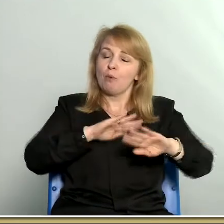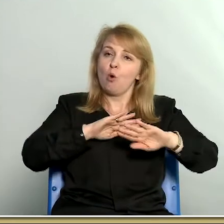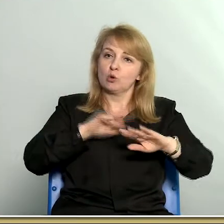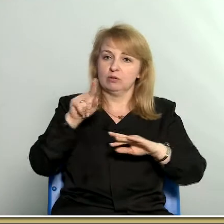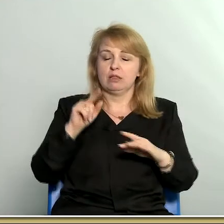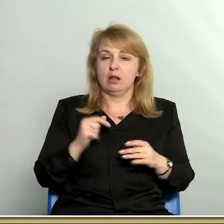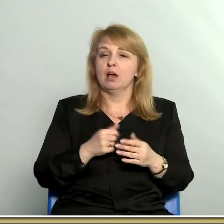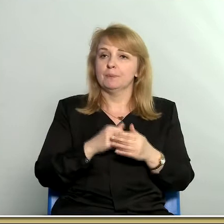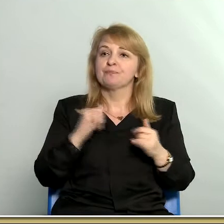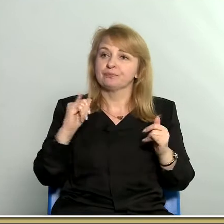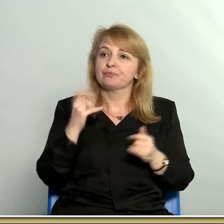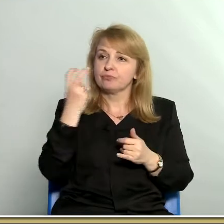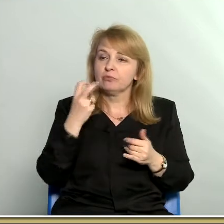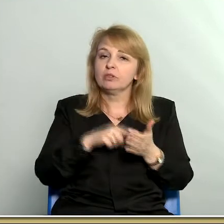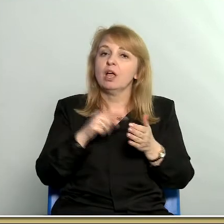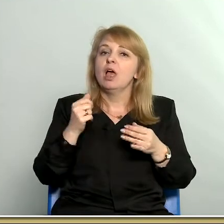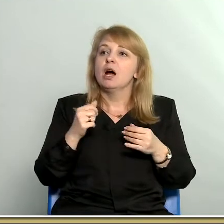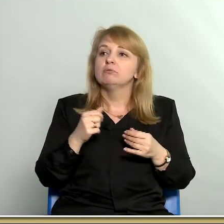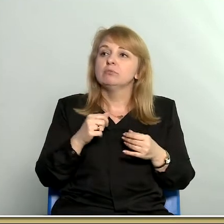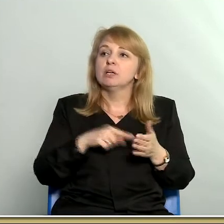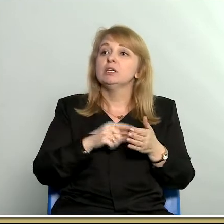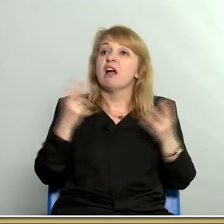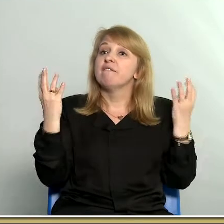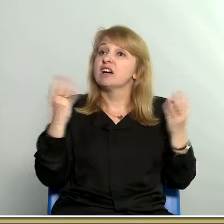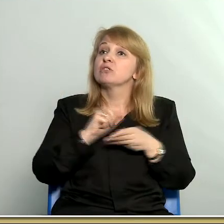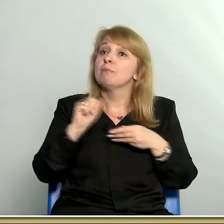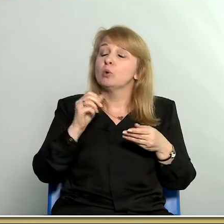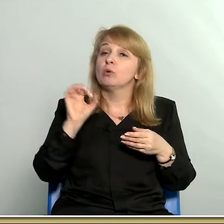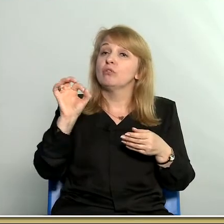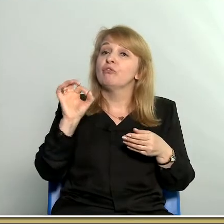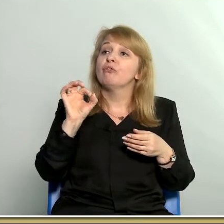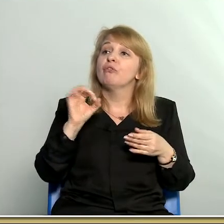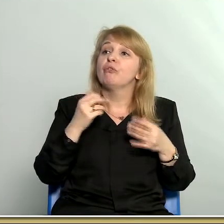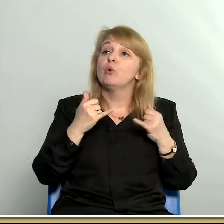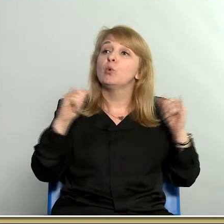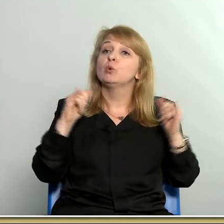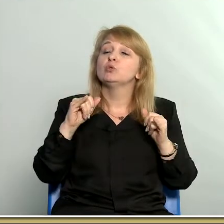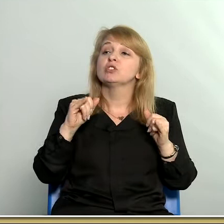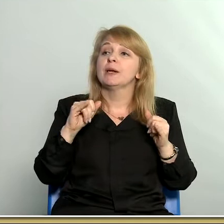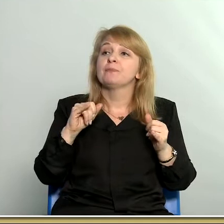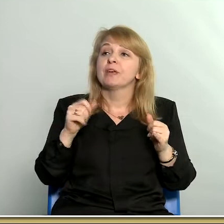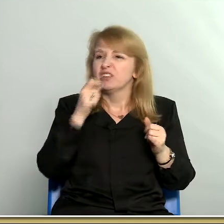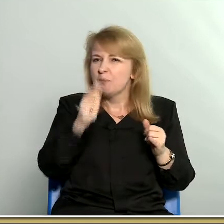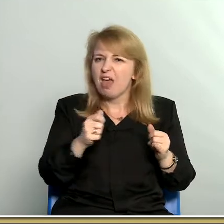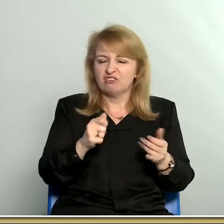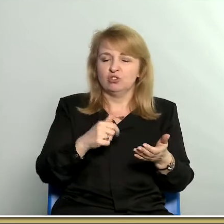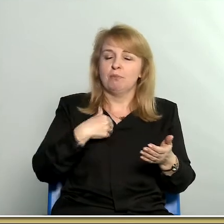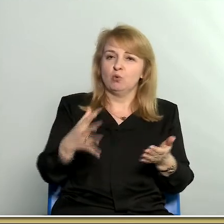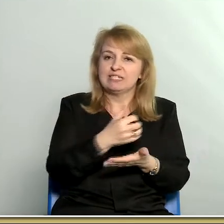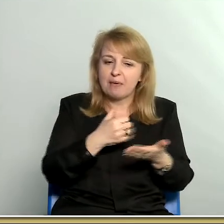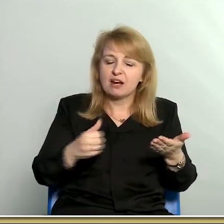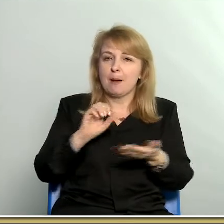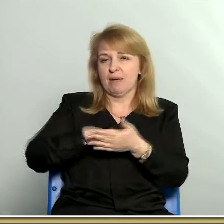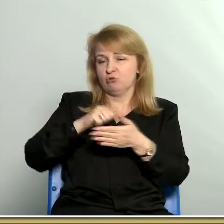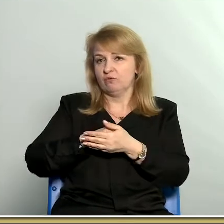Bardzo takim newralgicznym obszarem był zwiększony udział odpadów zebranych selektywnie w ogólnej masie odpadów na Mazowszu. Komisja w ogóle chciała nam tu wrzucić jeszcze dwa